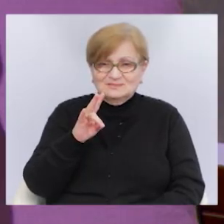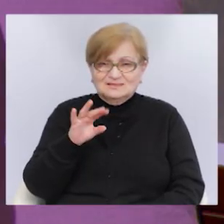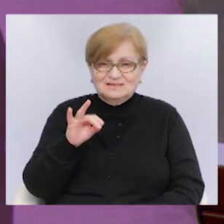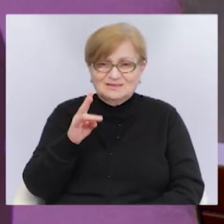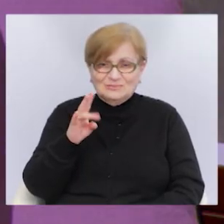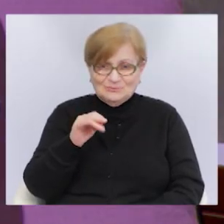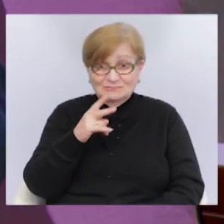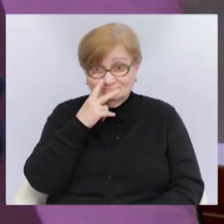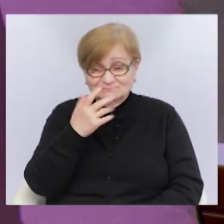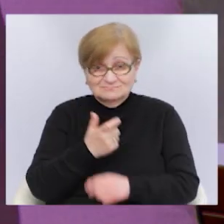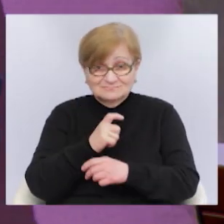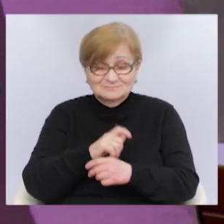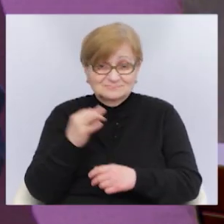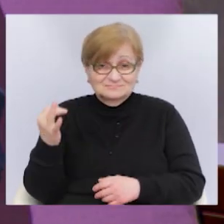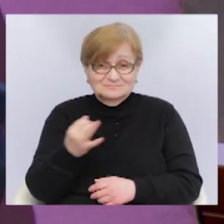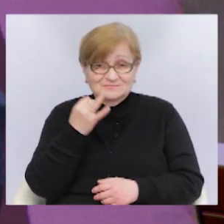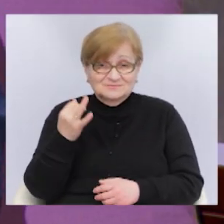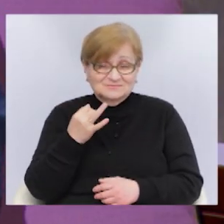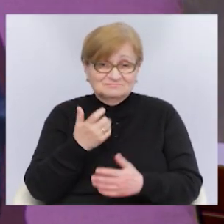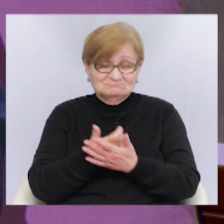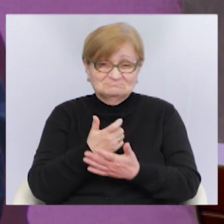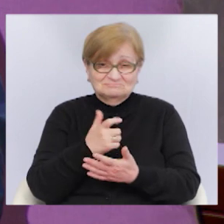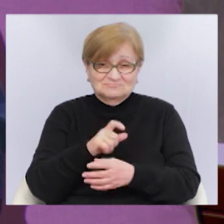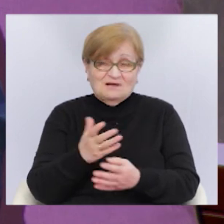ძალიან საინტერესო რაღაცა თამაში აქტივობა